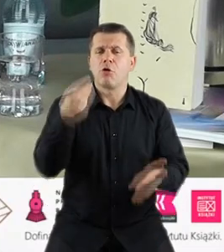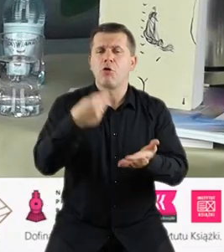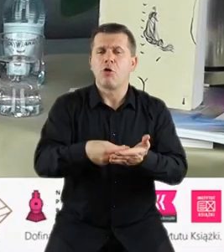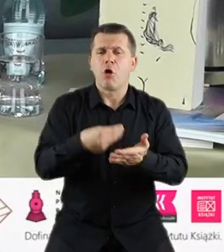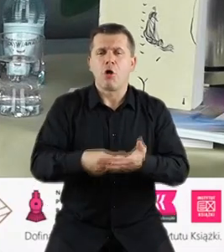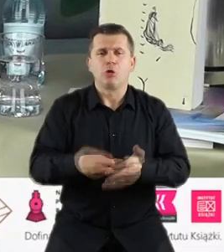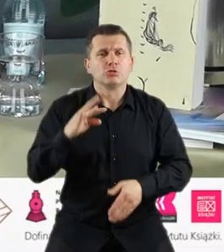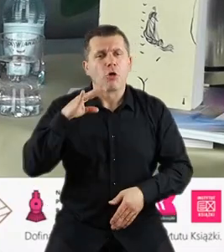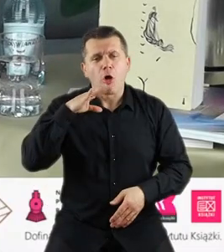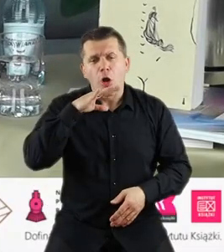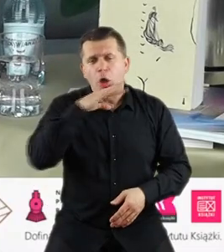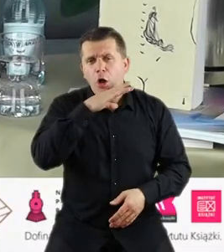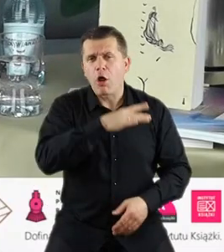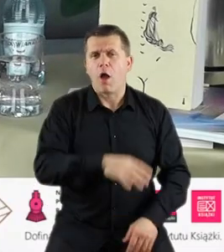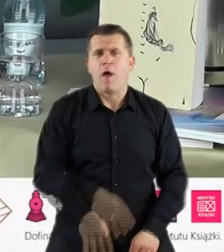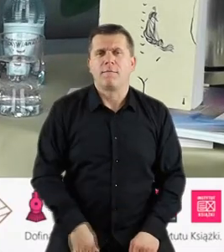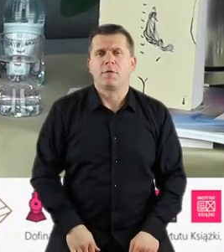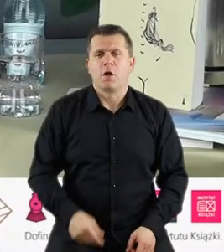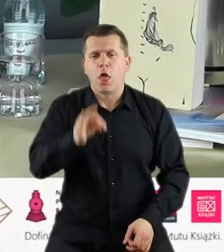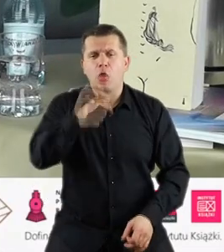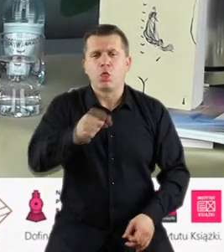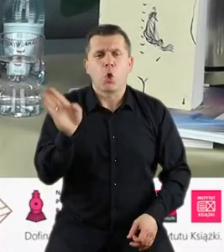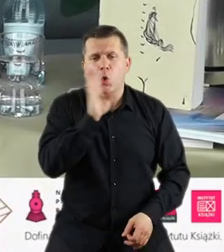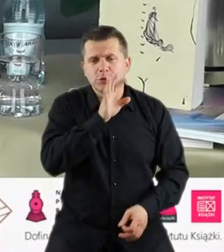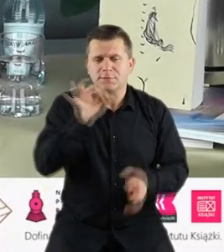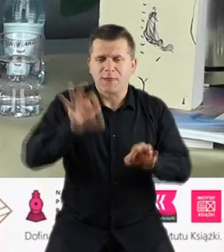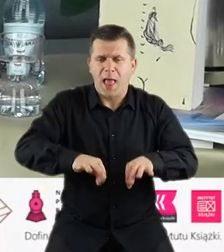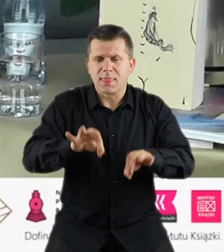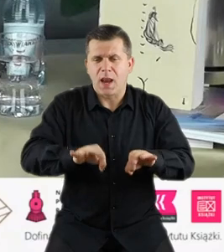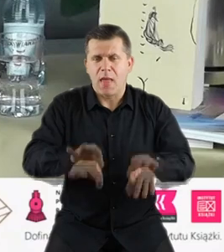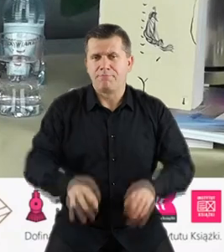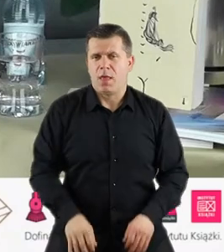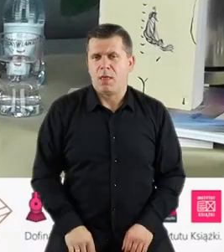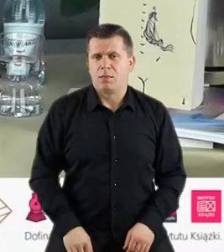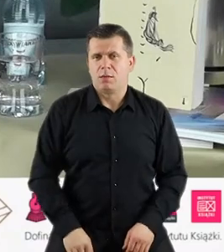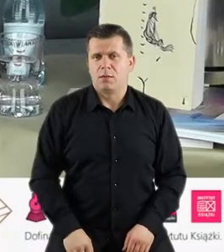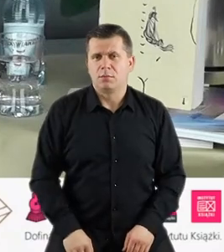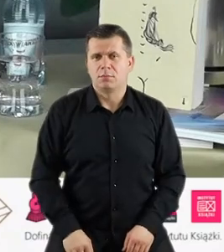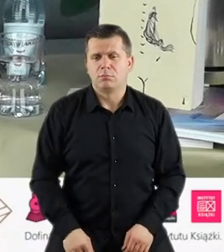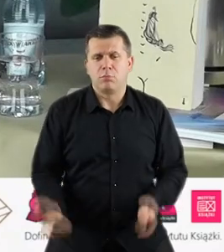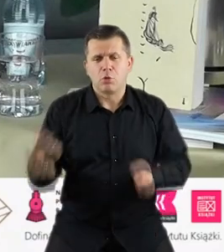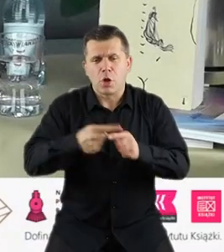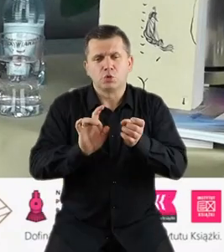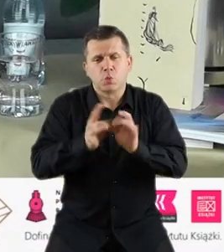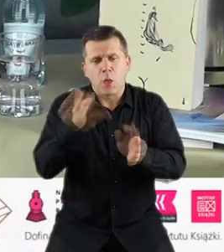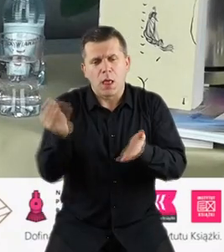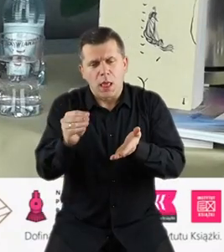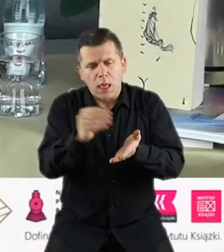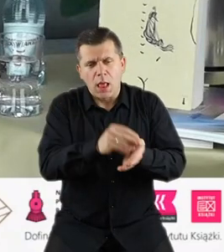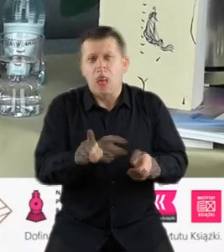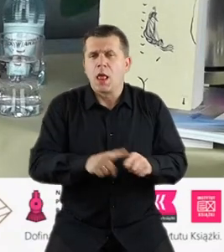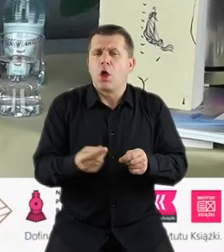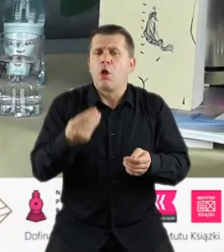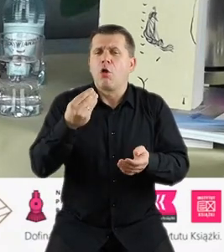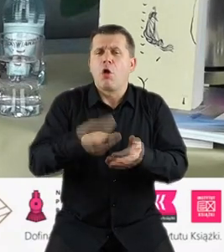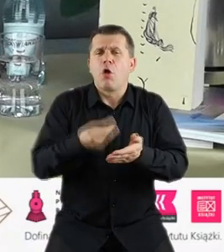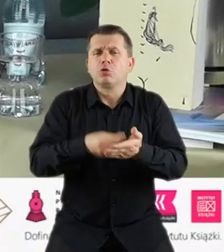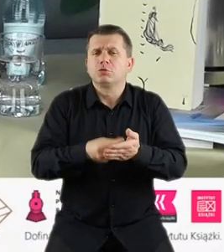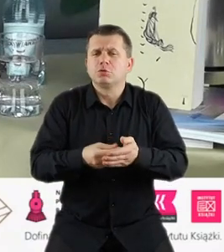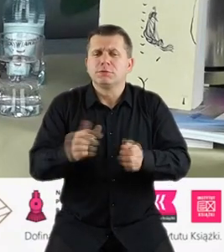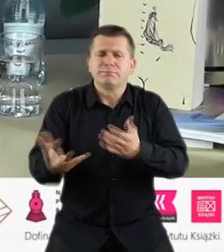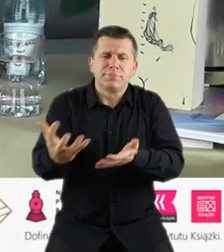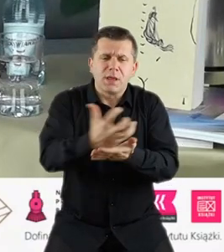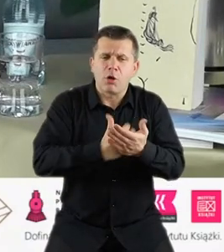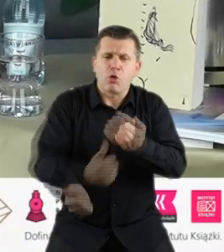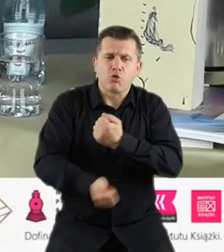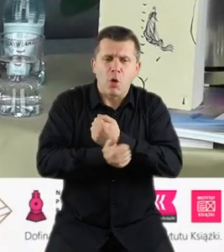koszt kolorowych tuszy i atramentów, plus zwłocenia, plus zbieranie dokumentacji. No to